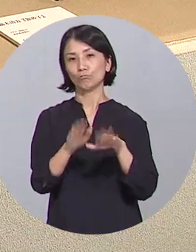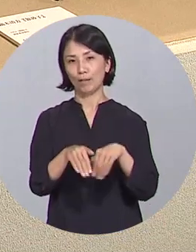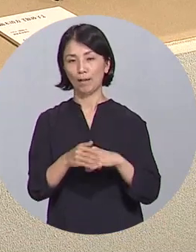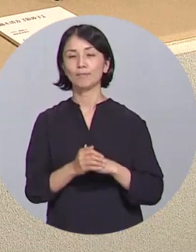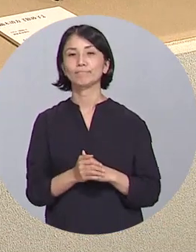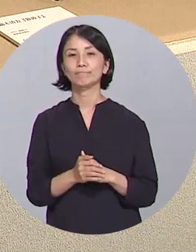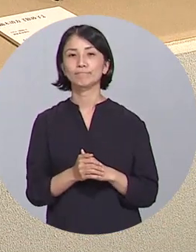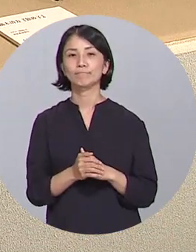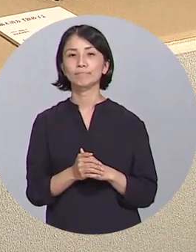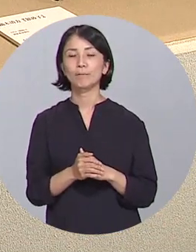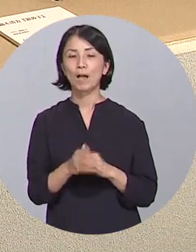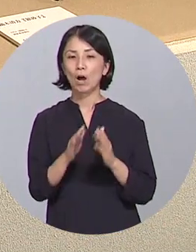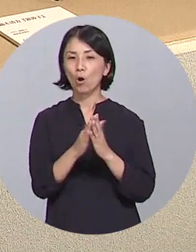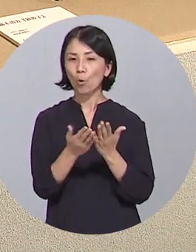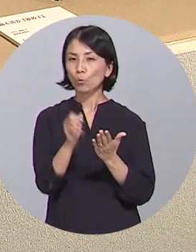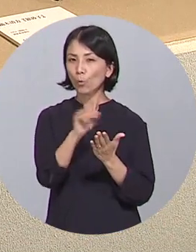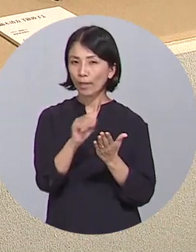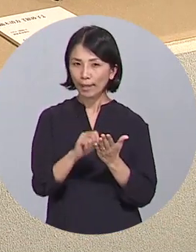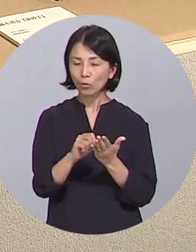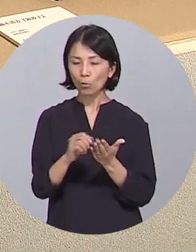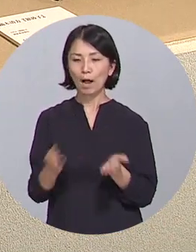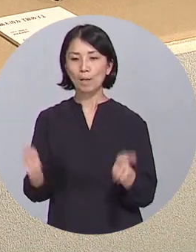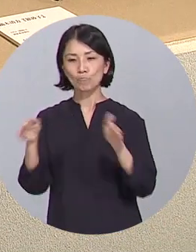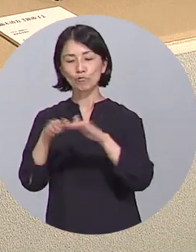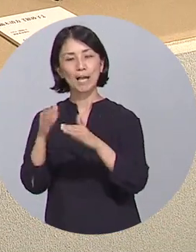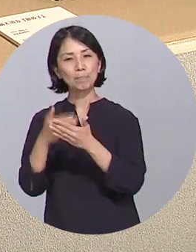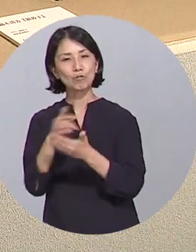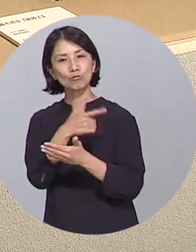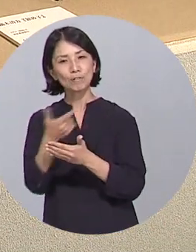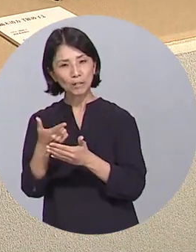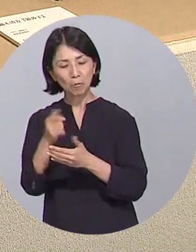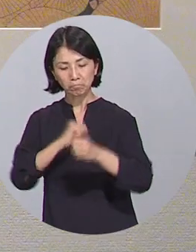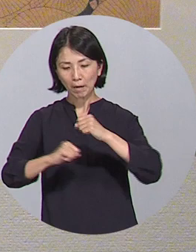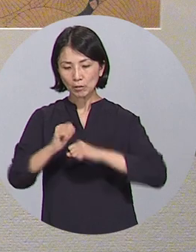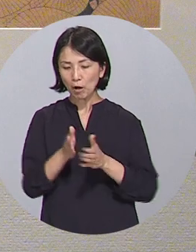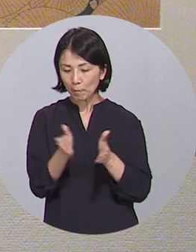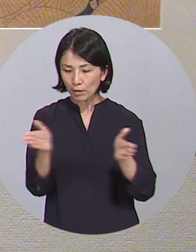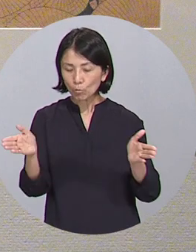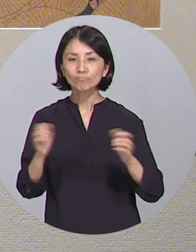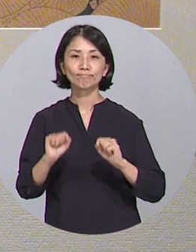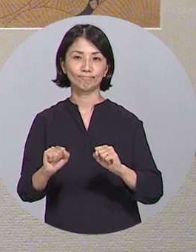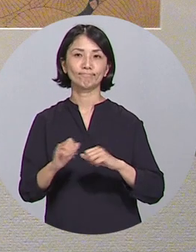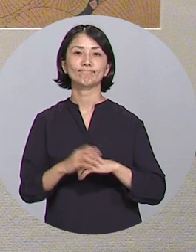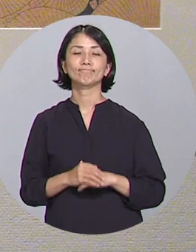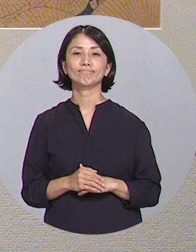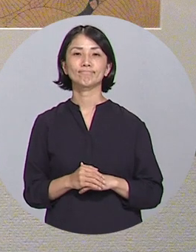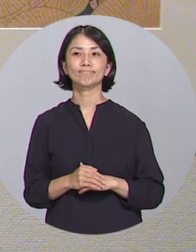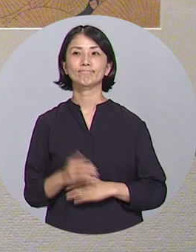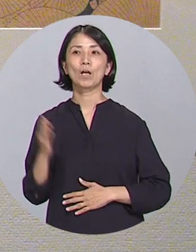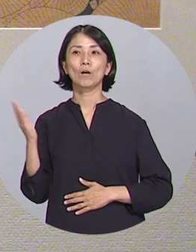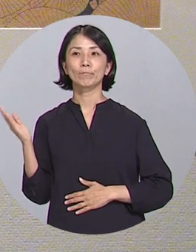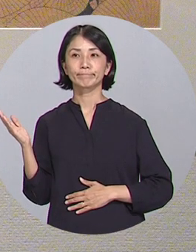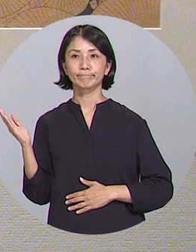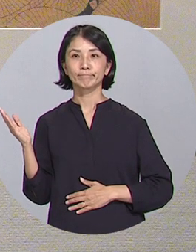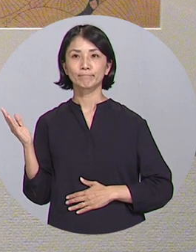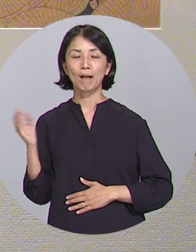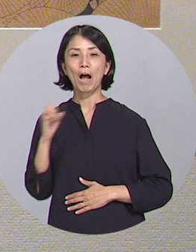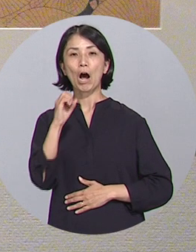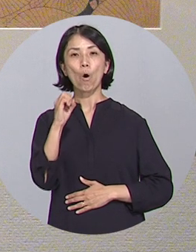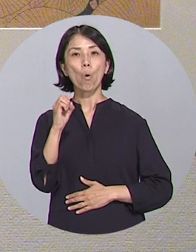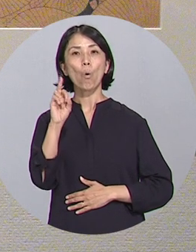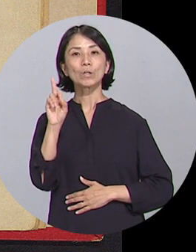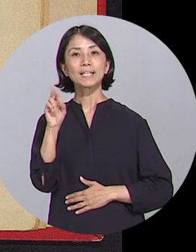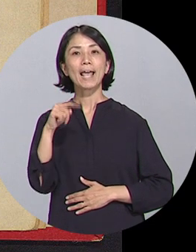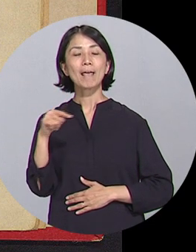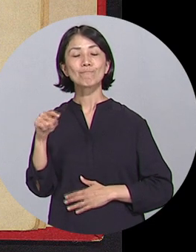絵、舞台美術など幅広い分野で活躍した美術家です。こちらの作品は汚染という作品なん